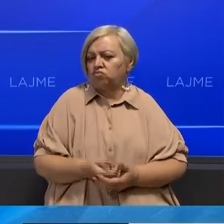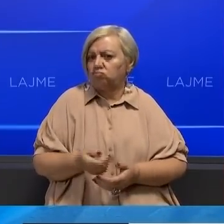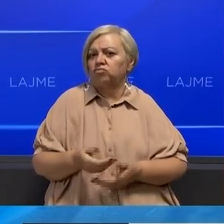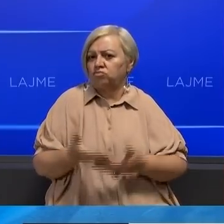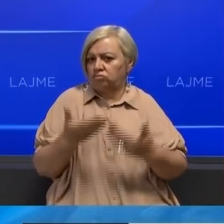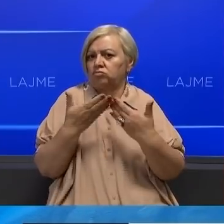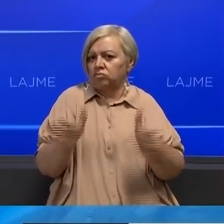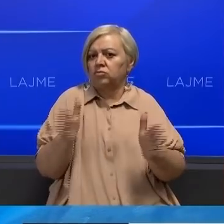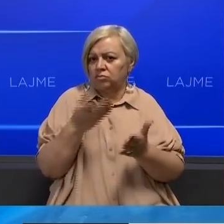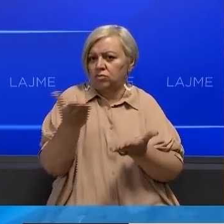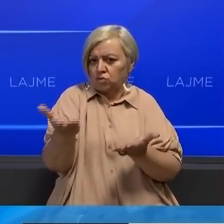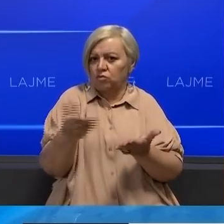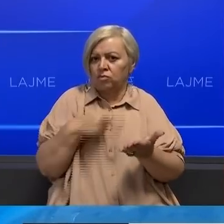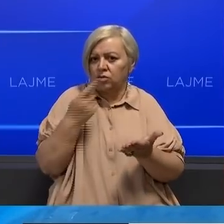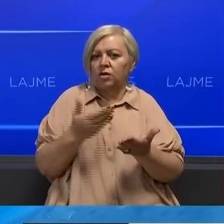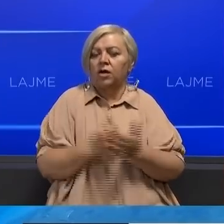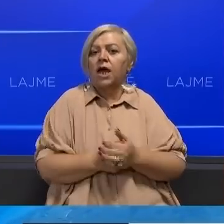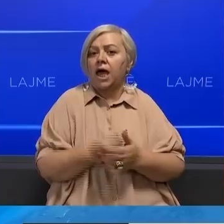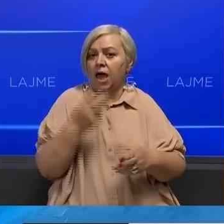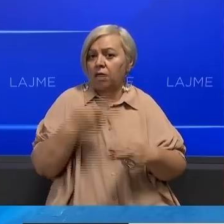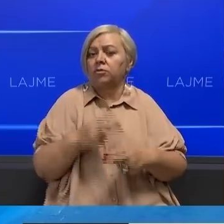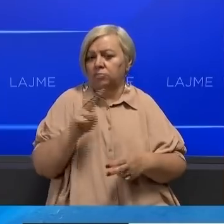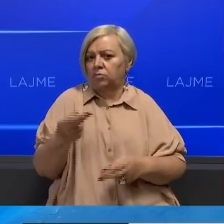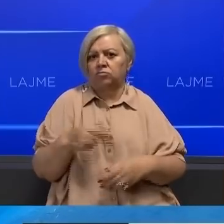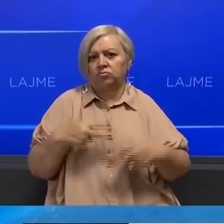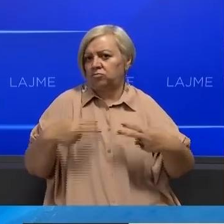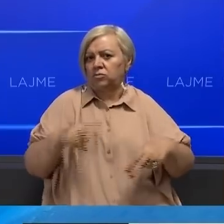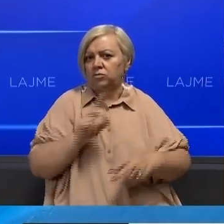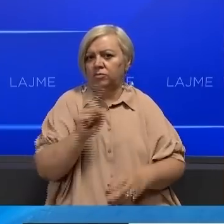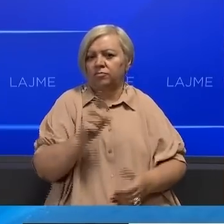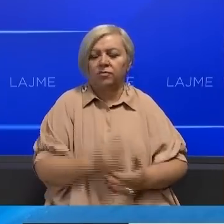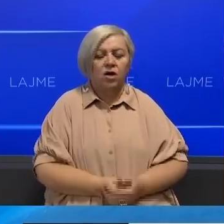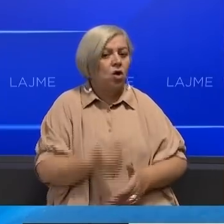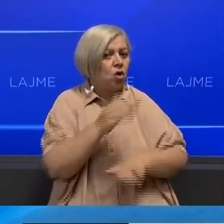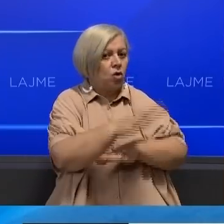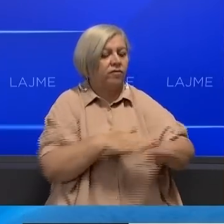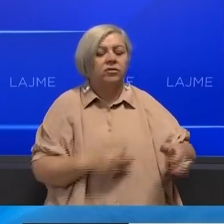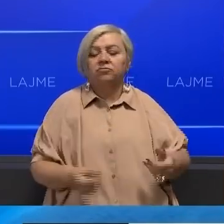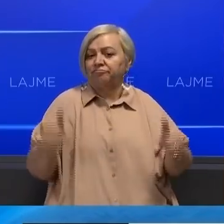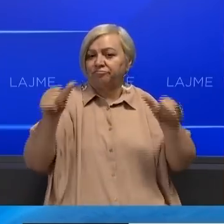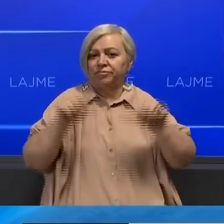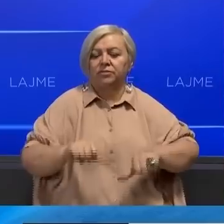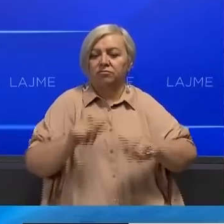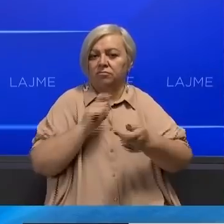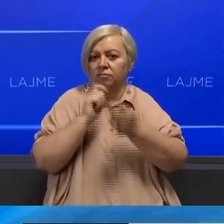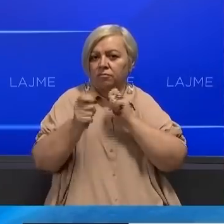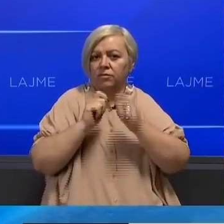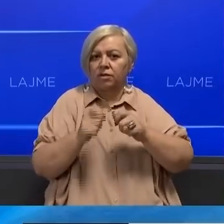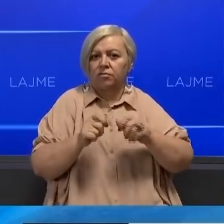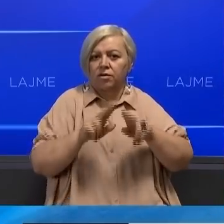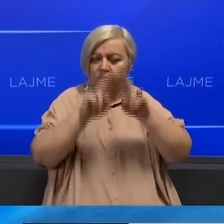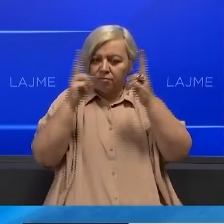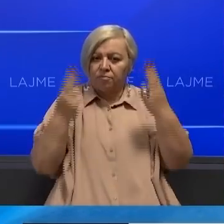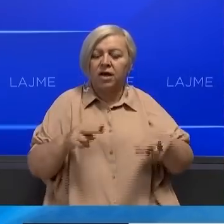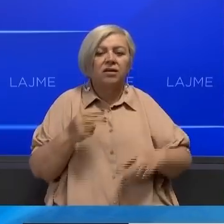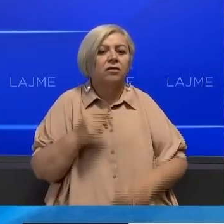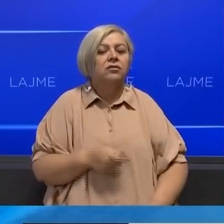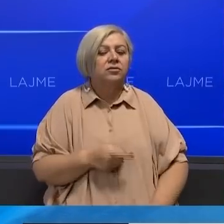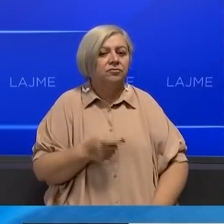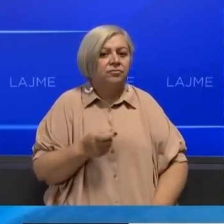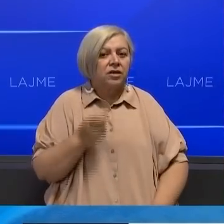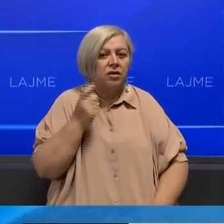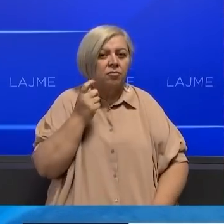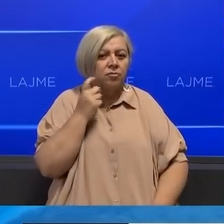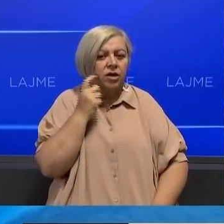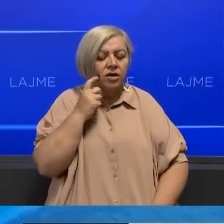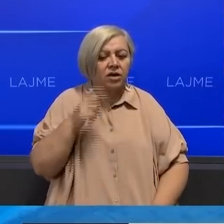me emër dhe me mbi emër. Mos u frikso. Kuvendi dështoi të miratoj edhe marveshjen me Bankën Evropiane për ndërtimin e